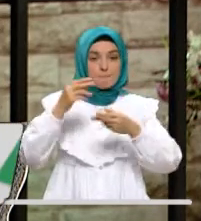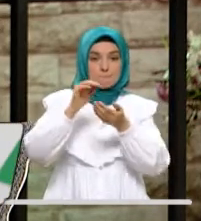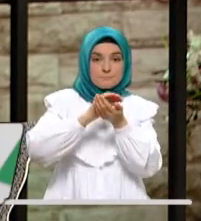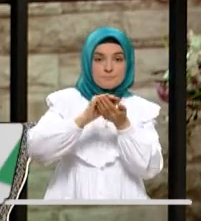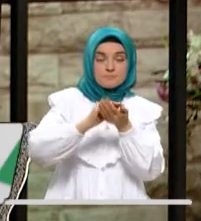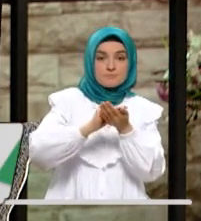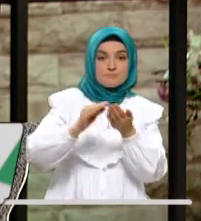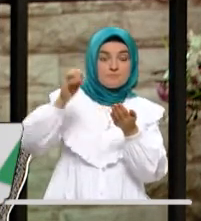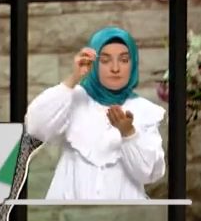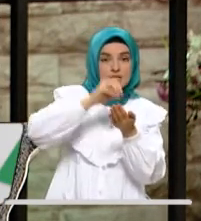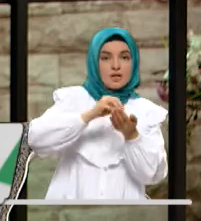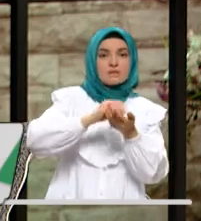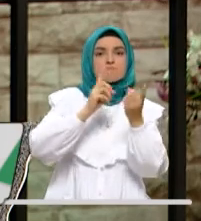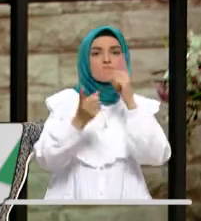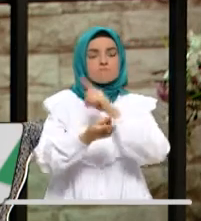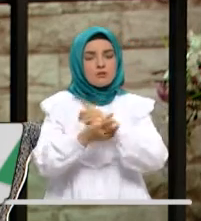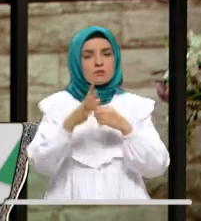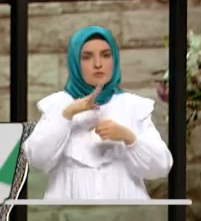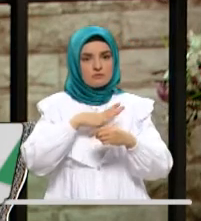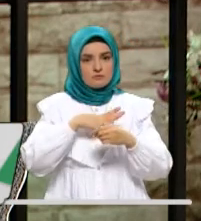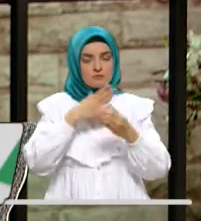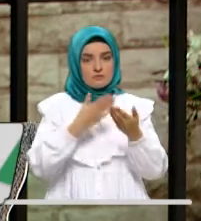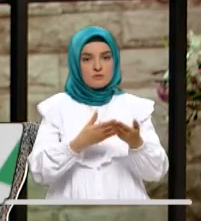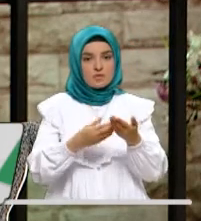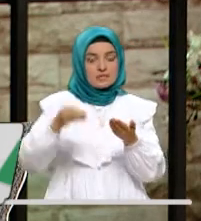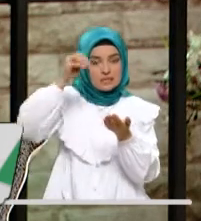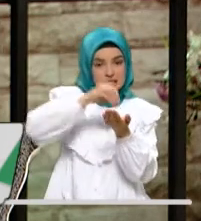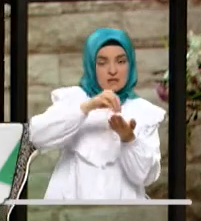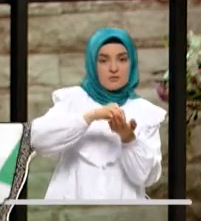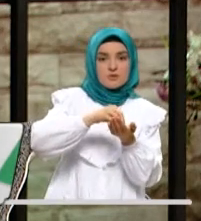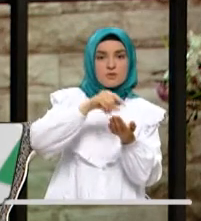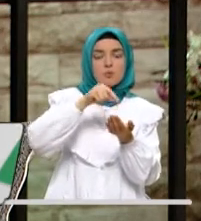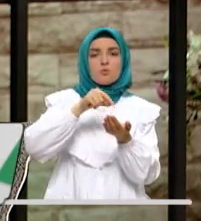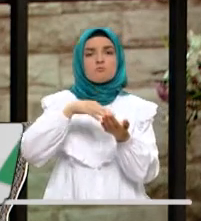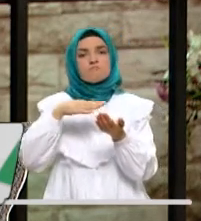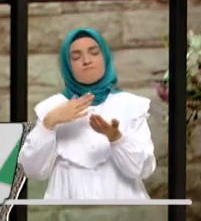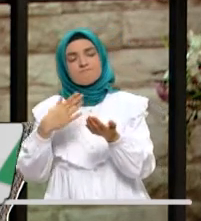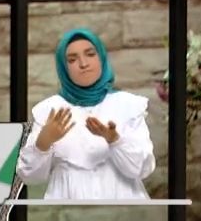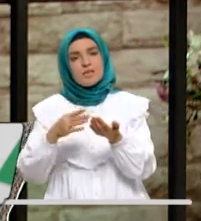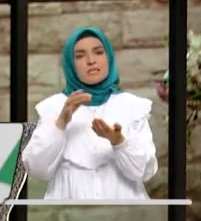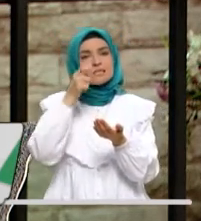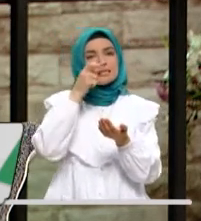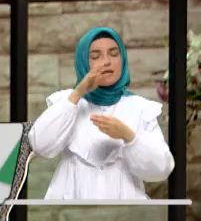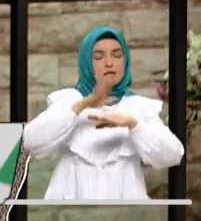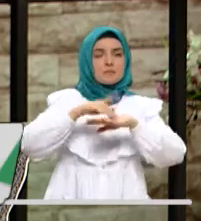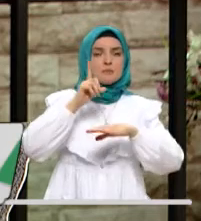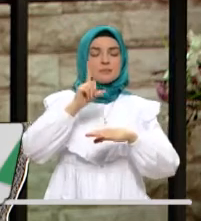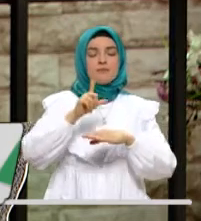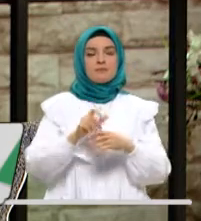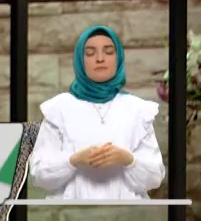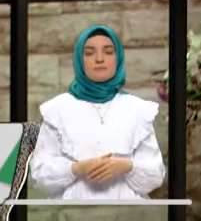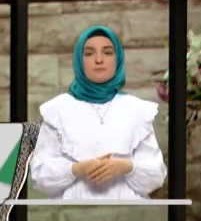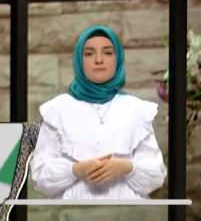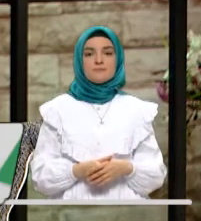deterjanlarda katkı maddesi kullanılıyor. Mesela Arap sabunu ilave ediliyor. Orada diğer katkılara dikkat etmek lazım. Hani yanında hangi katkılar var.